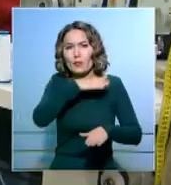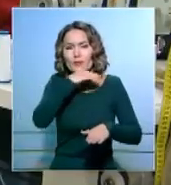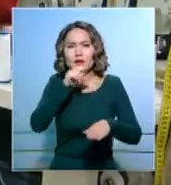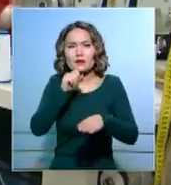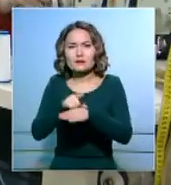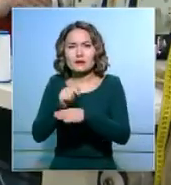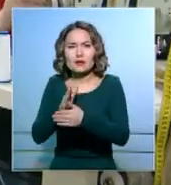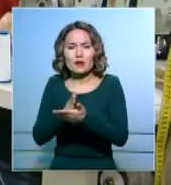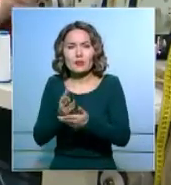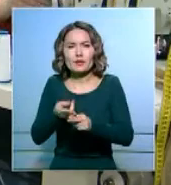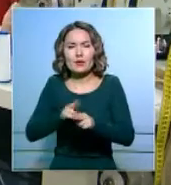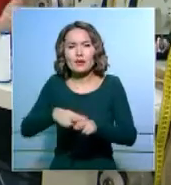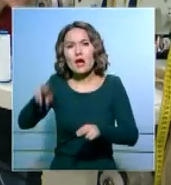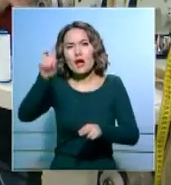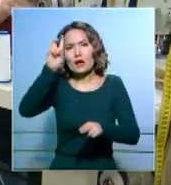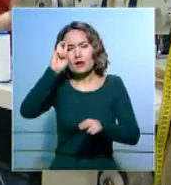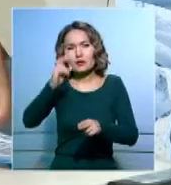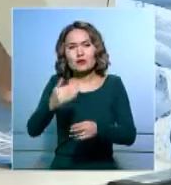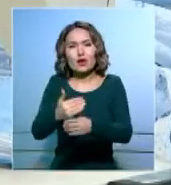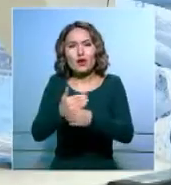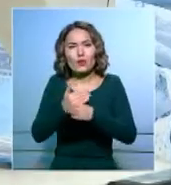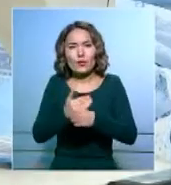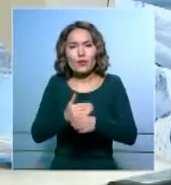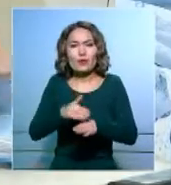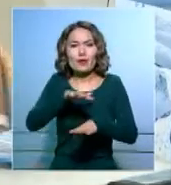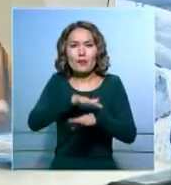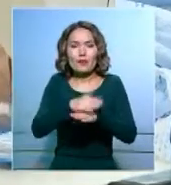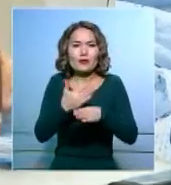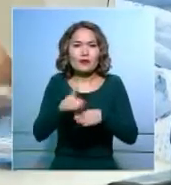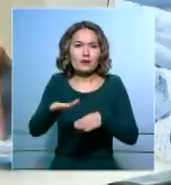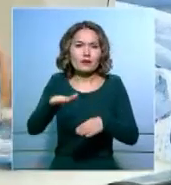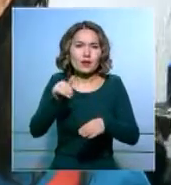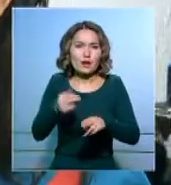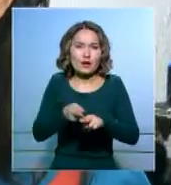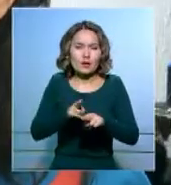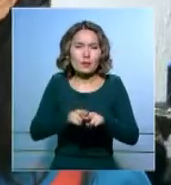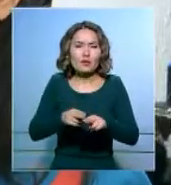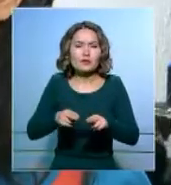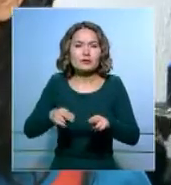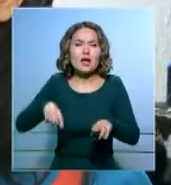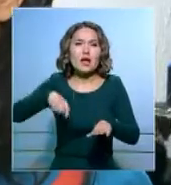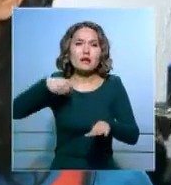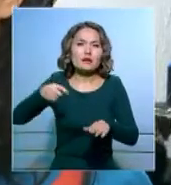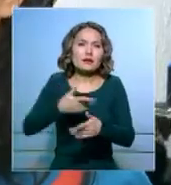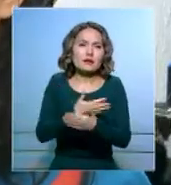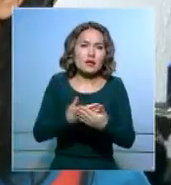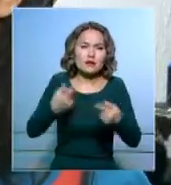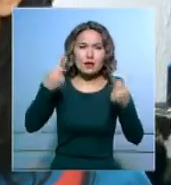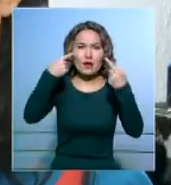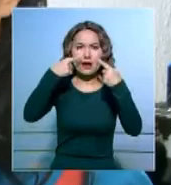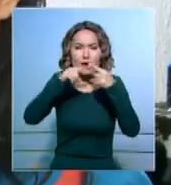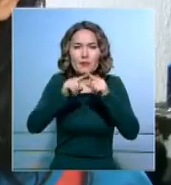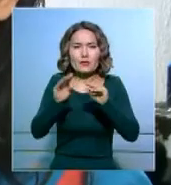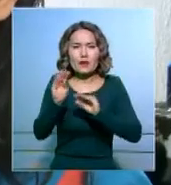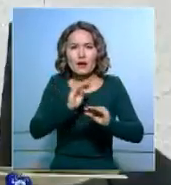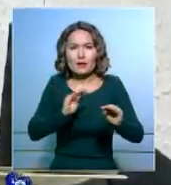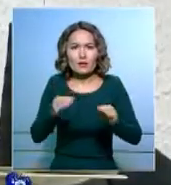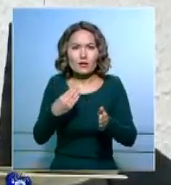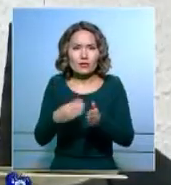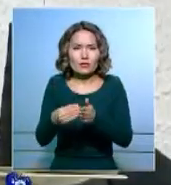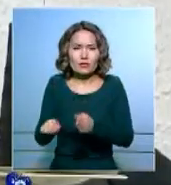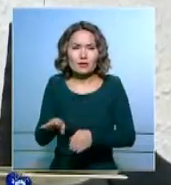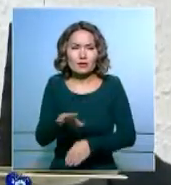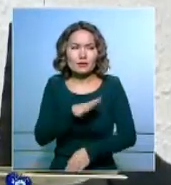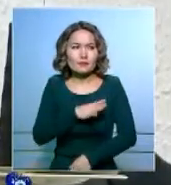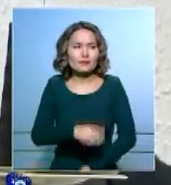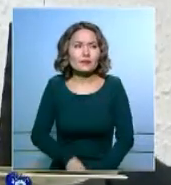жол картасы бағдарламасы арқылы заманауи тігін және тоқыма жабдықтарын сатып алды. Тоқу технологиясымен бұл қалада біз ғана жұмыс істеп жатырмыз.